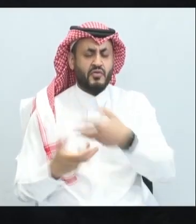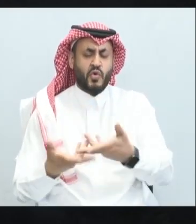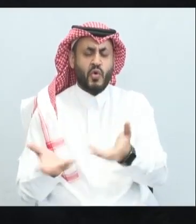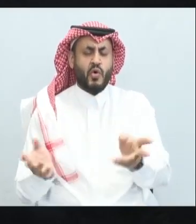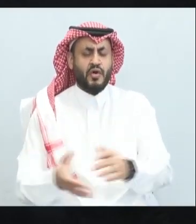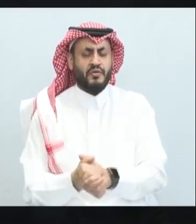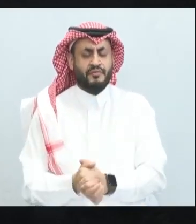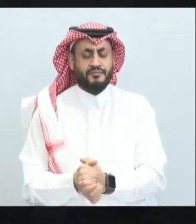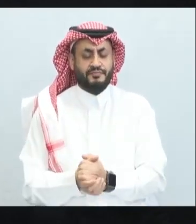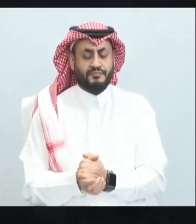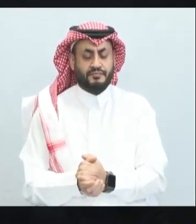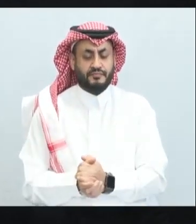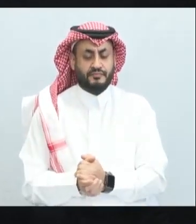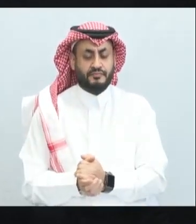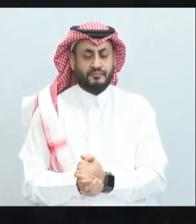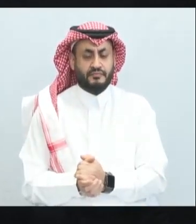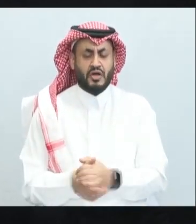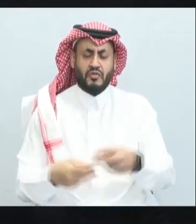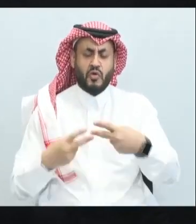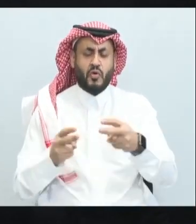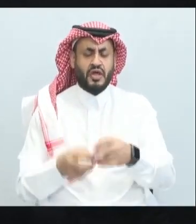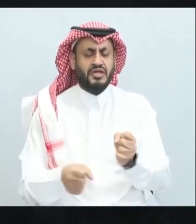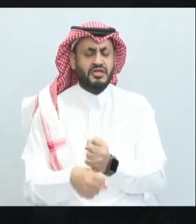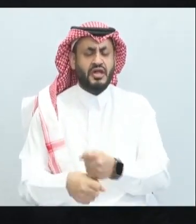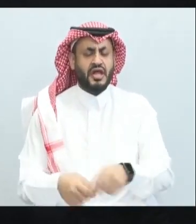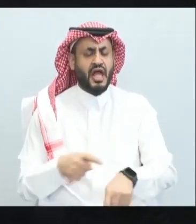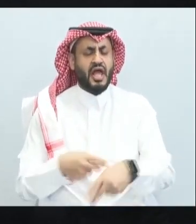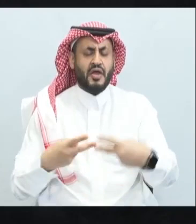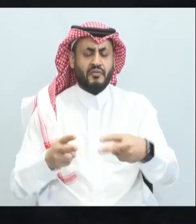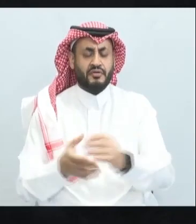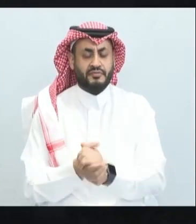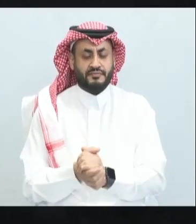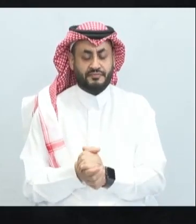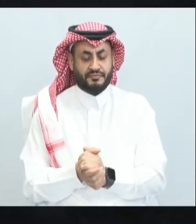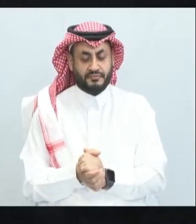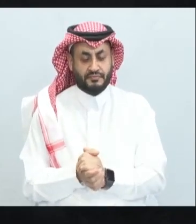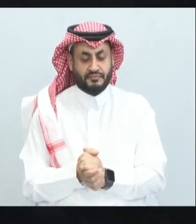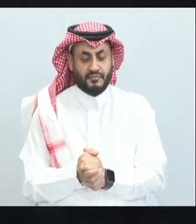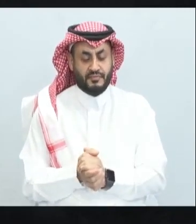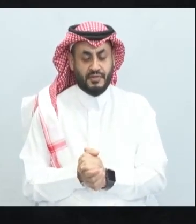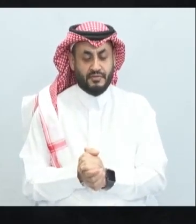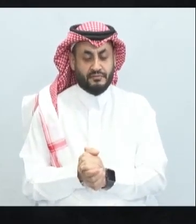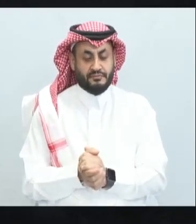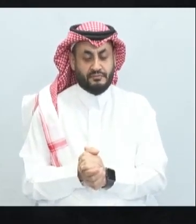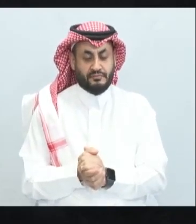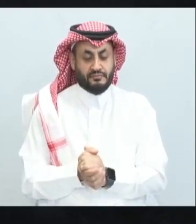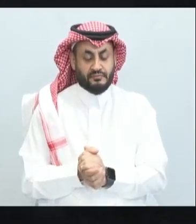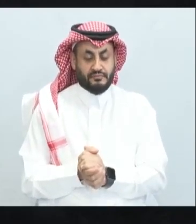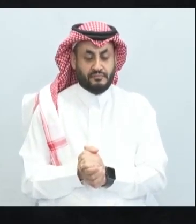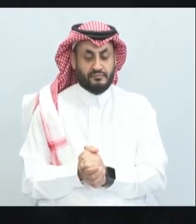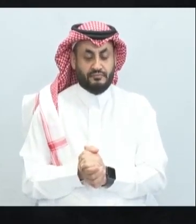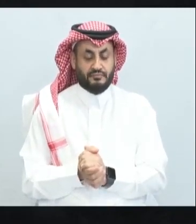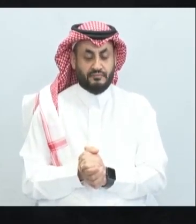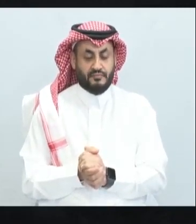يصلي بعد صلاه الظهر يتنفل لله ويصلي وايضا ربما يريد ان يصلي بعد صلاه المغرب